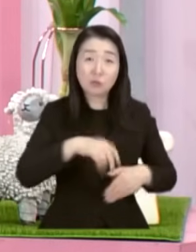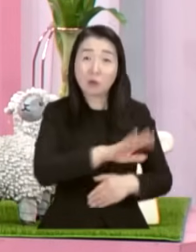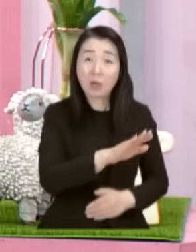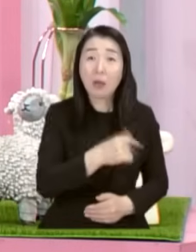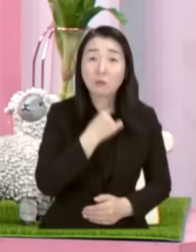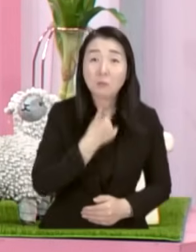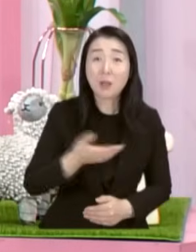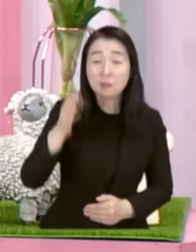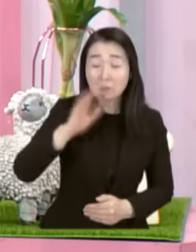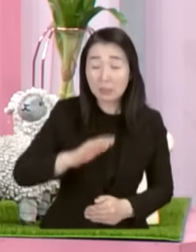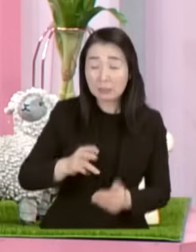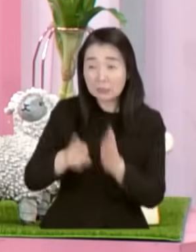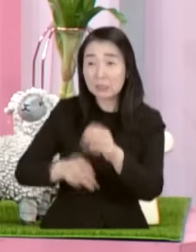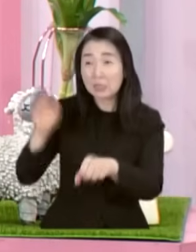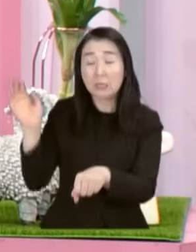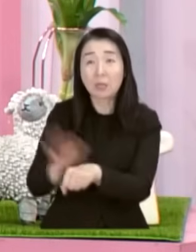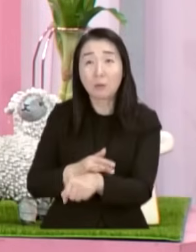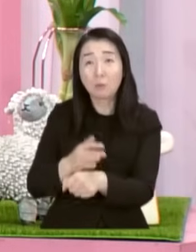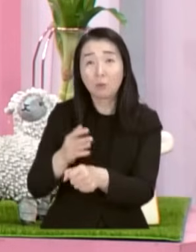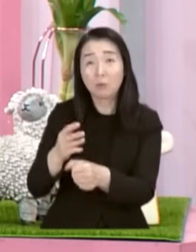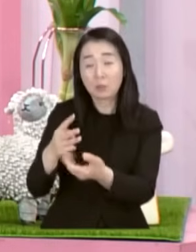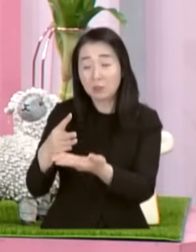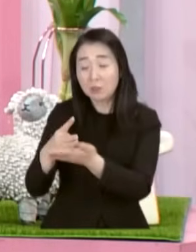가다가 용문역에서 떨어진 거예요.